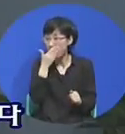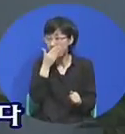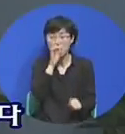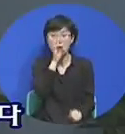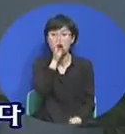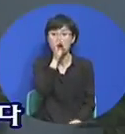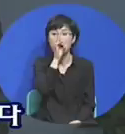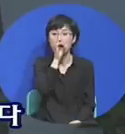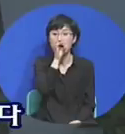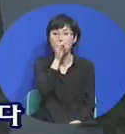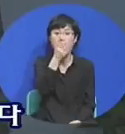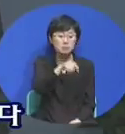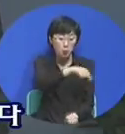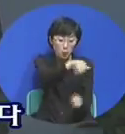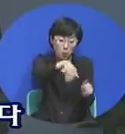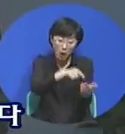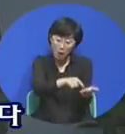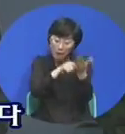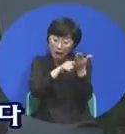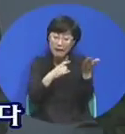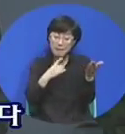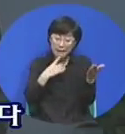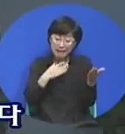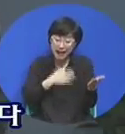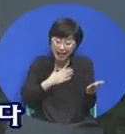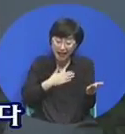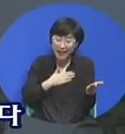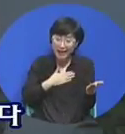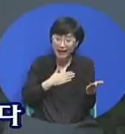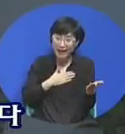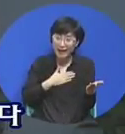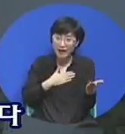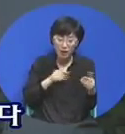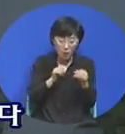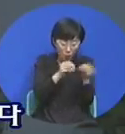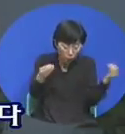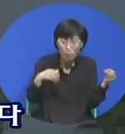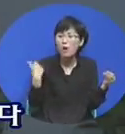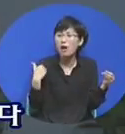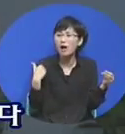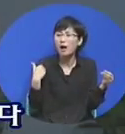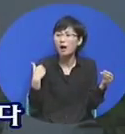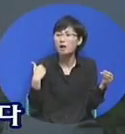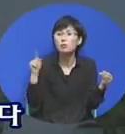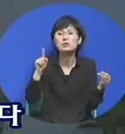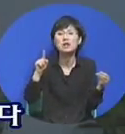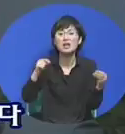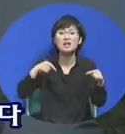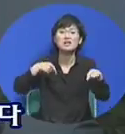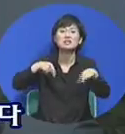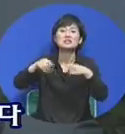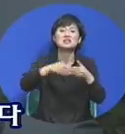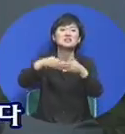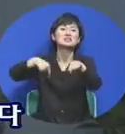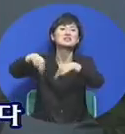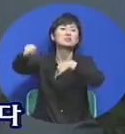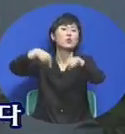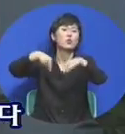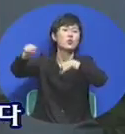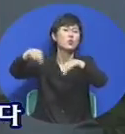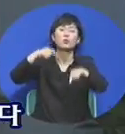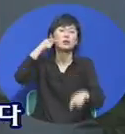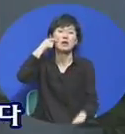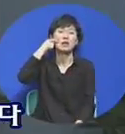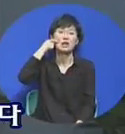그러나 현실만 알면 리더가 될 수 없어요. But if you can only see the reality that's before your eyes, you cannot stand as a leader. 그